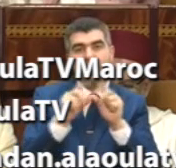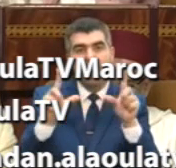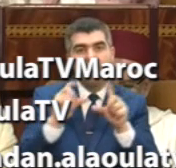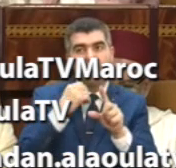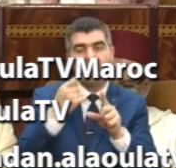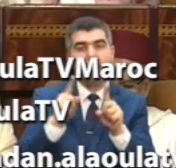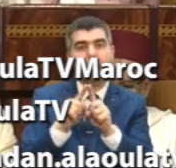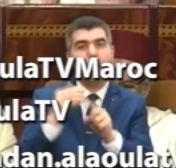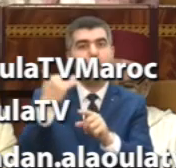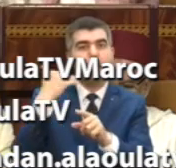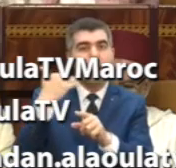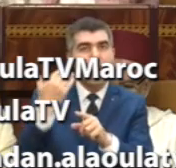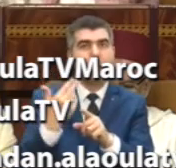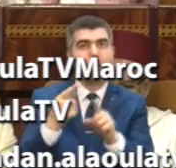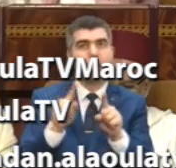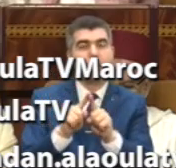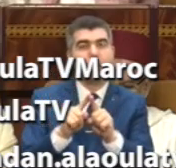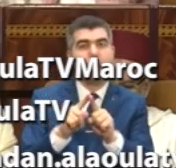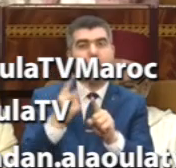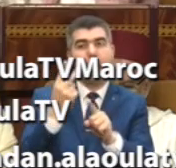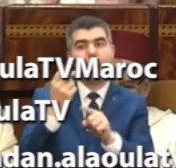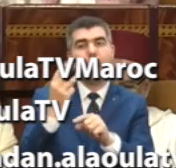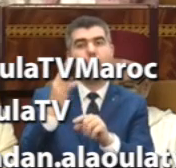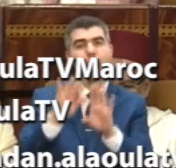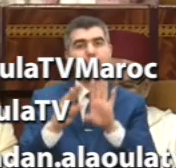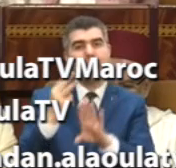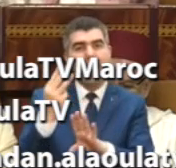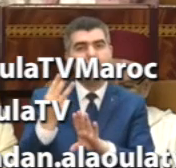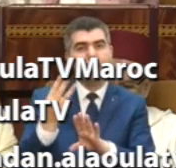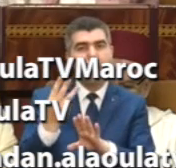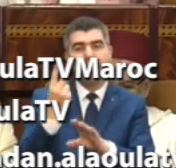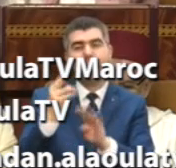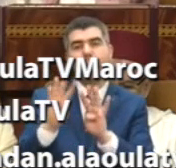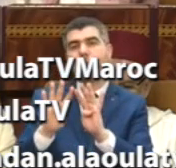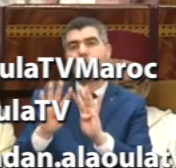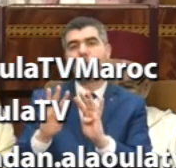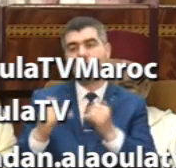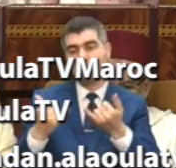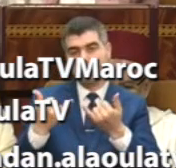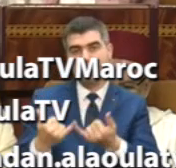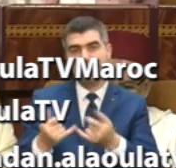2008، بقينا تنتظروا 2013، بقينا تنتظروا حتى 2018. اليوم